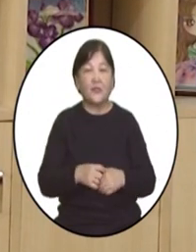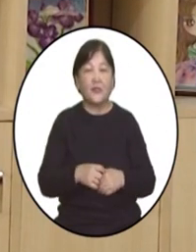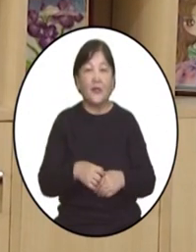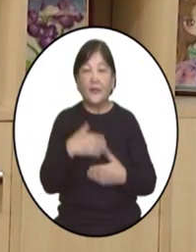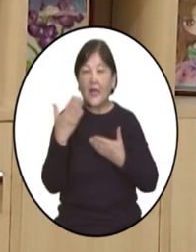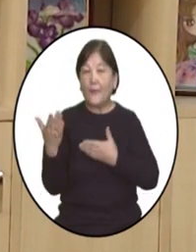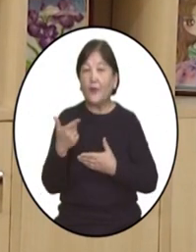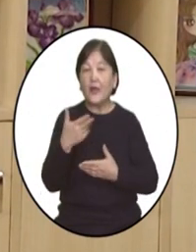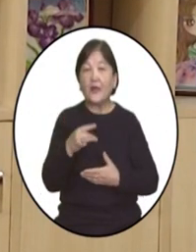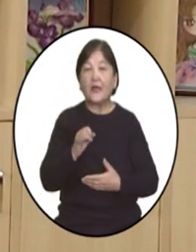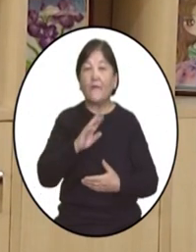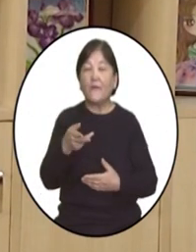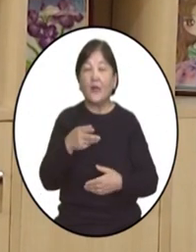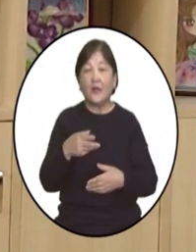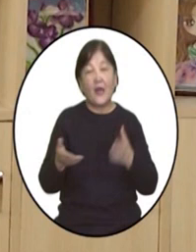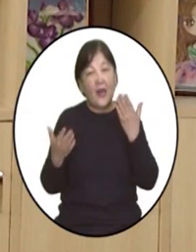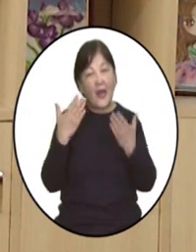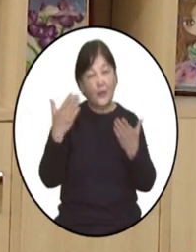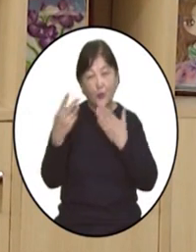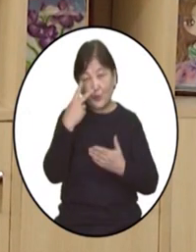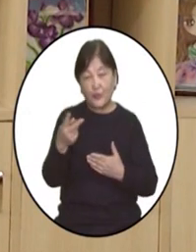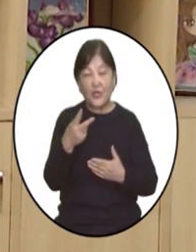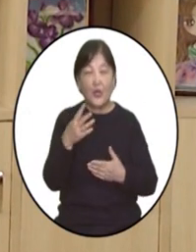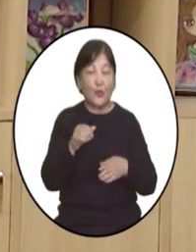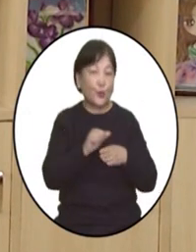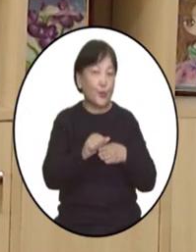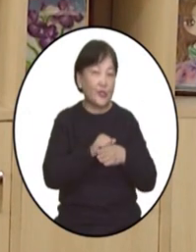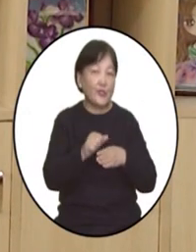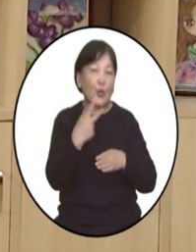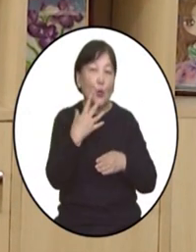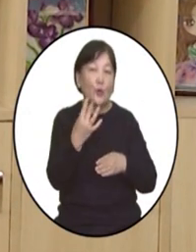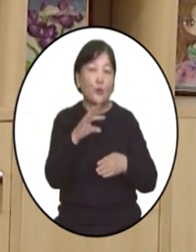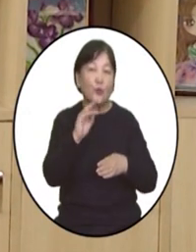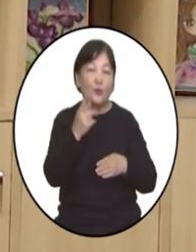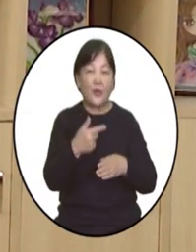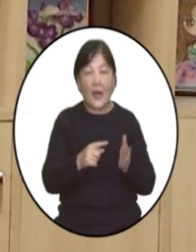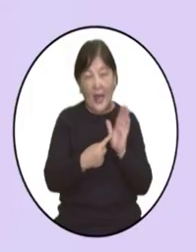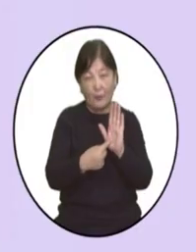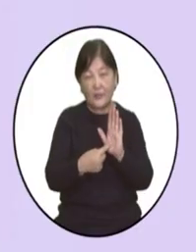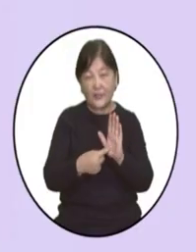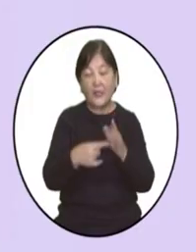нарын графикийг харьцуулж үзэх туршилтын үр дүнг харуулсан графикийг харуулъя.